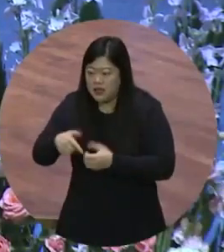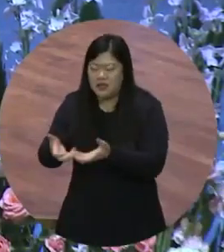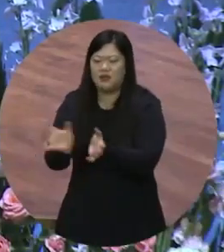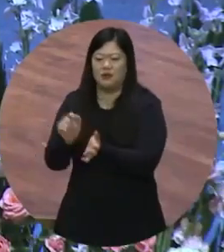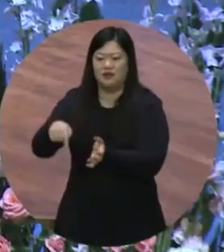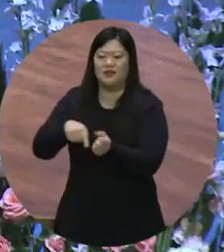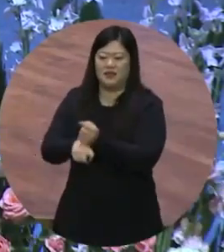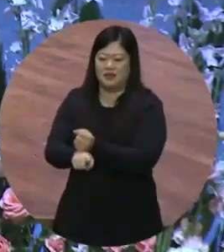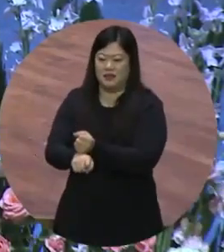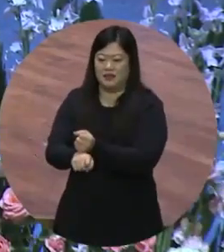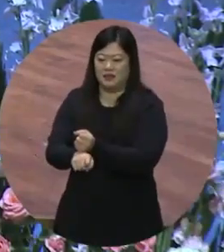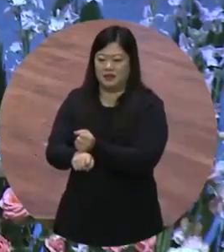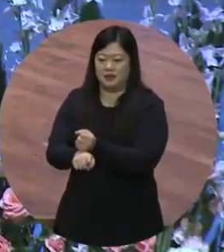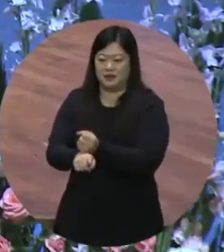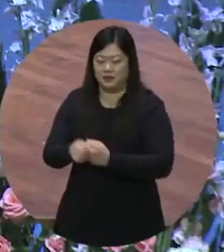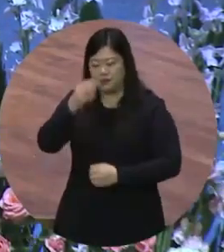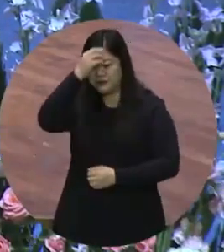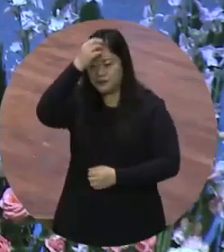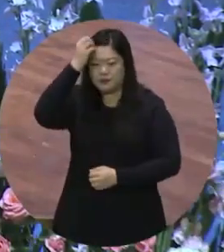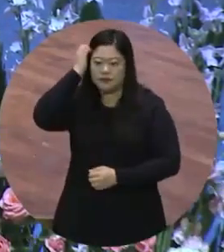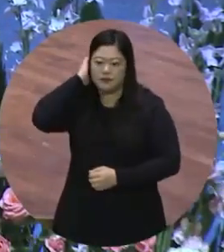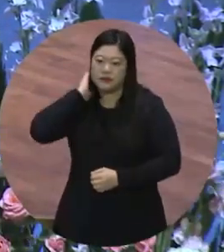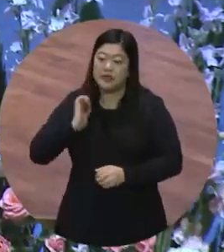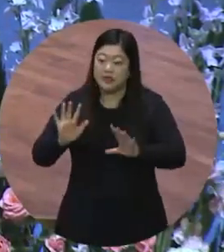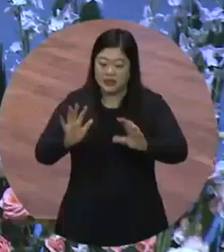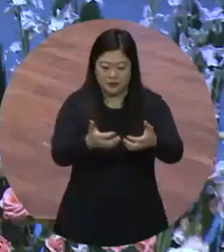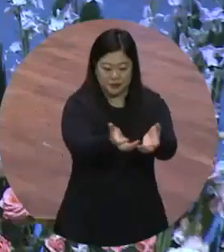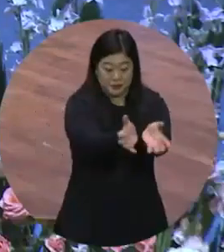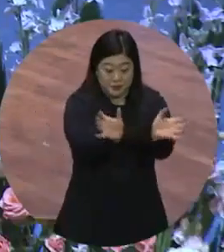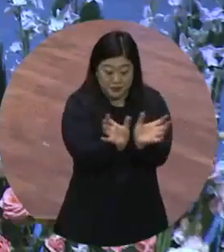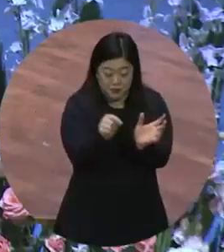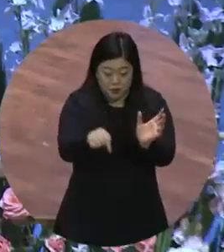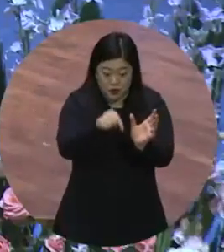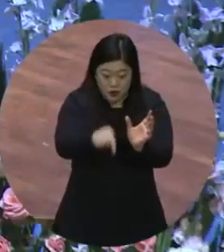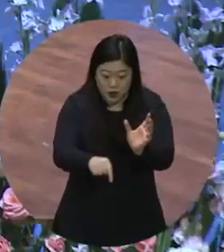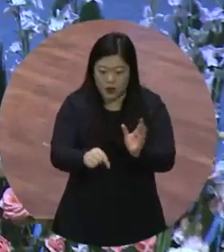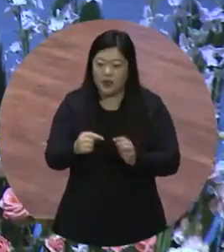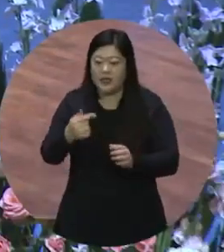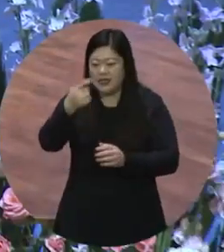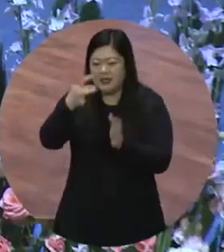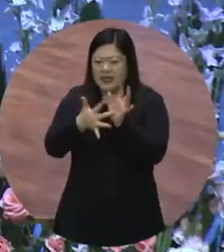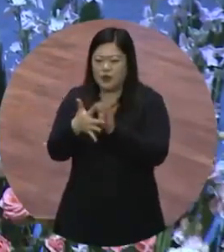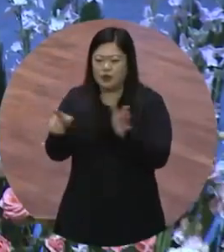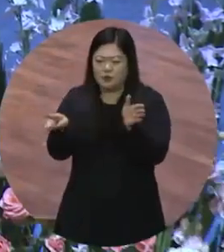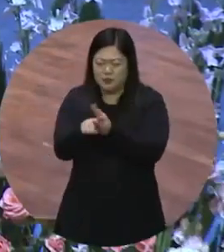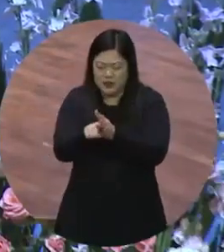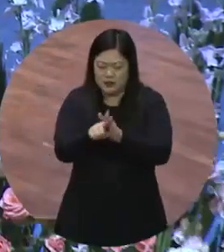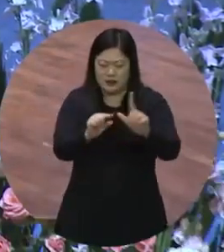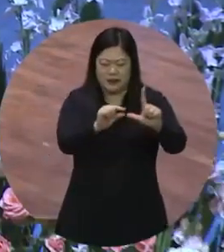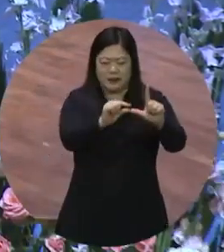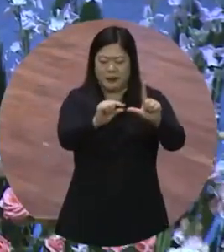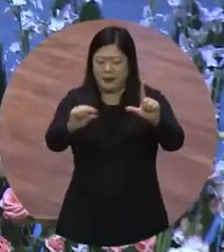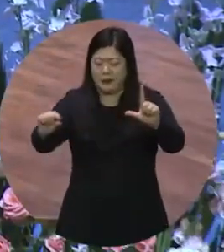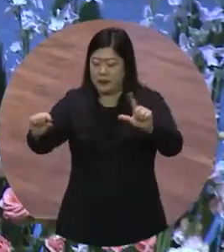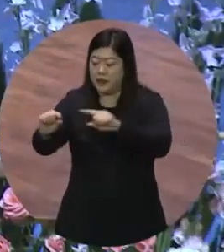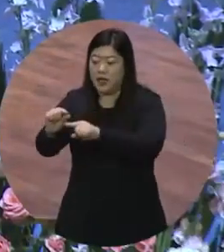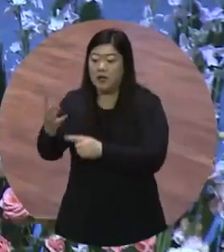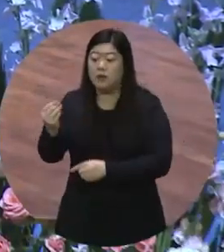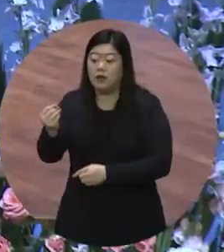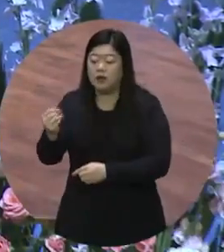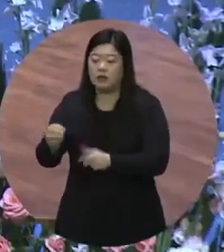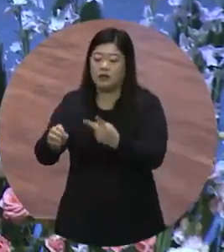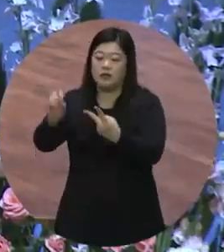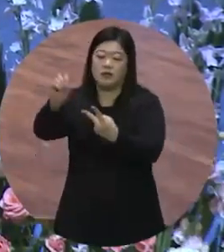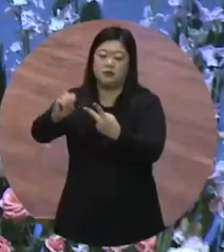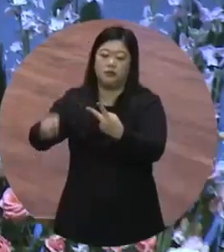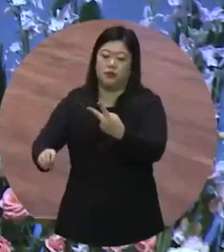말하는데 종족당 기독교인이 2%, 100명 중에 2명, 2%